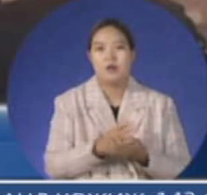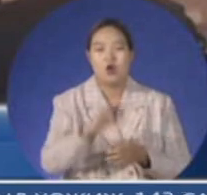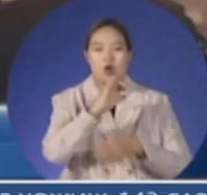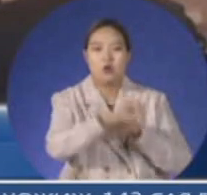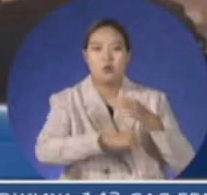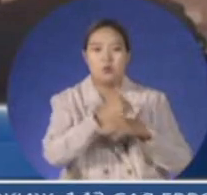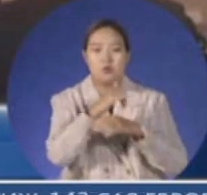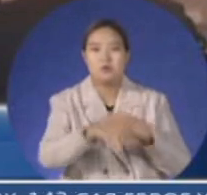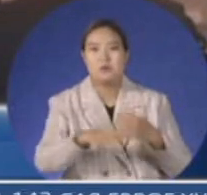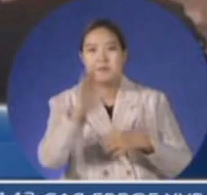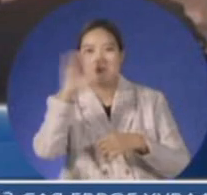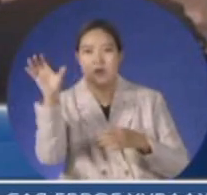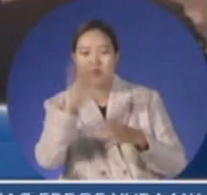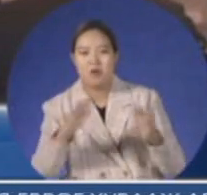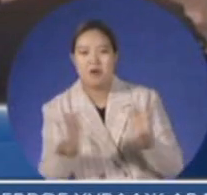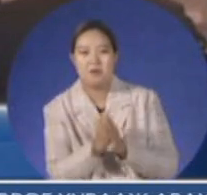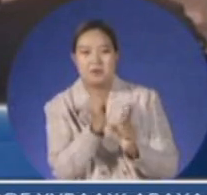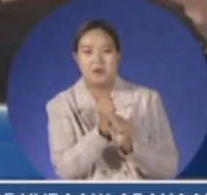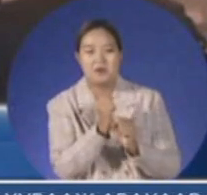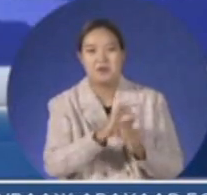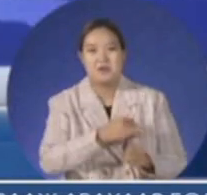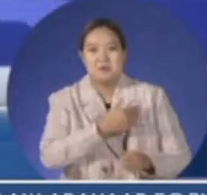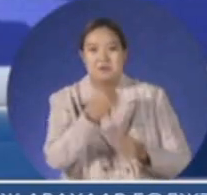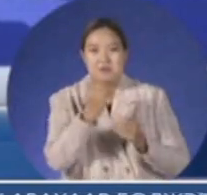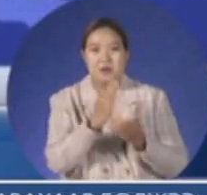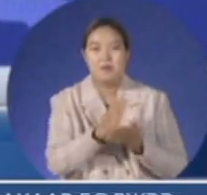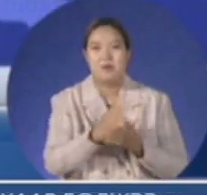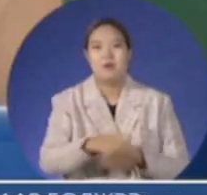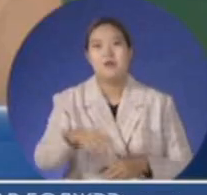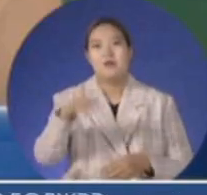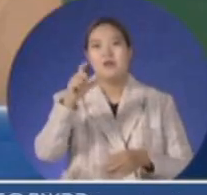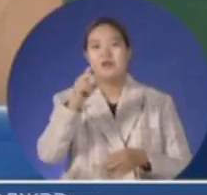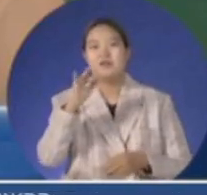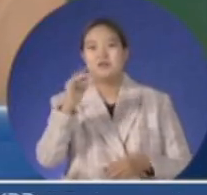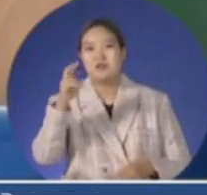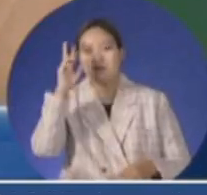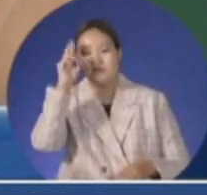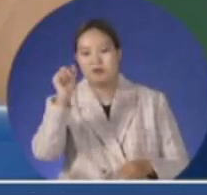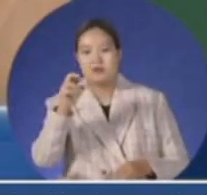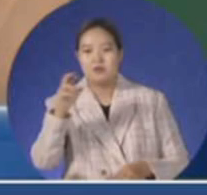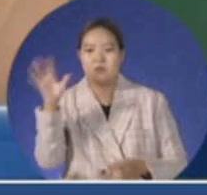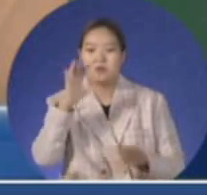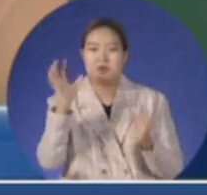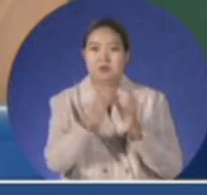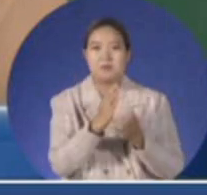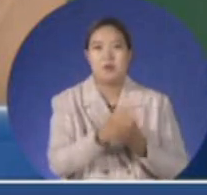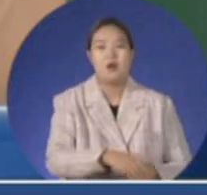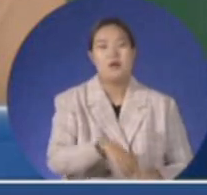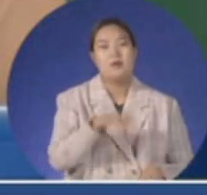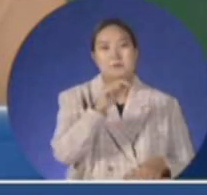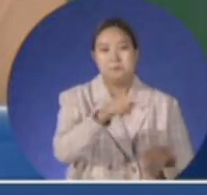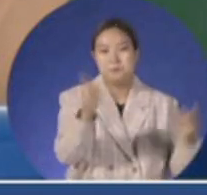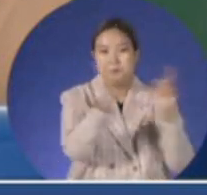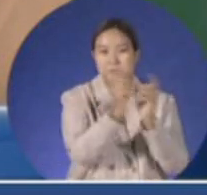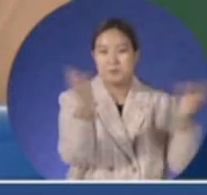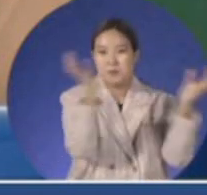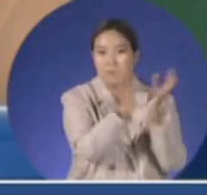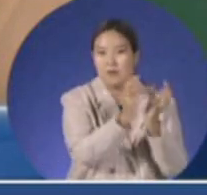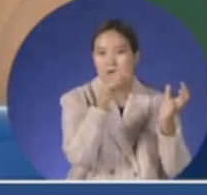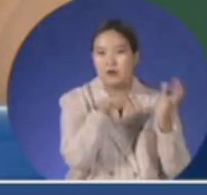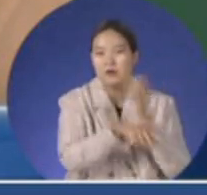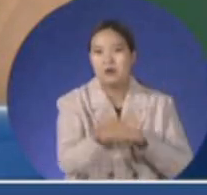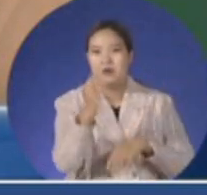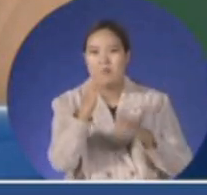байгууллагууд их төвтэй оролцож байна. Элчин сайдын яамдууд гэж хүрэлцээ гэж оролцож байна. Форумын үеэр их олон ихтгэлүүд явлаа л да. Энэ үеэр